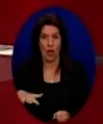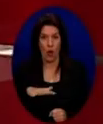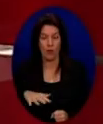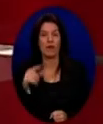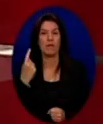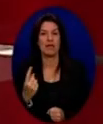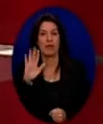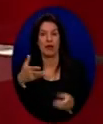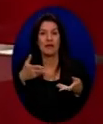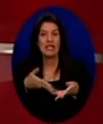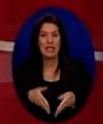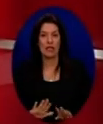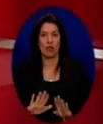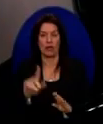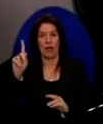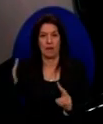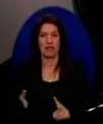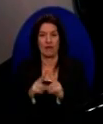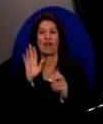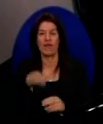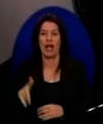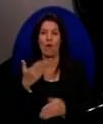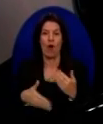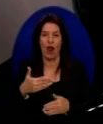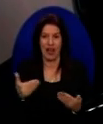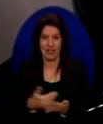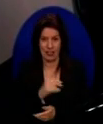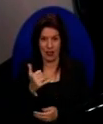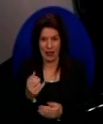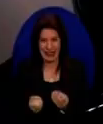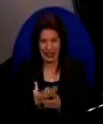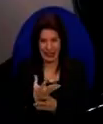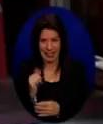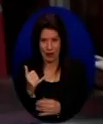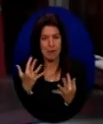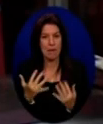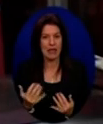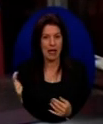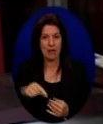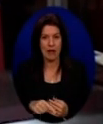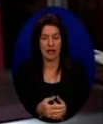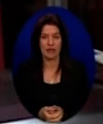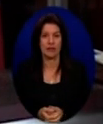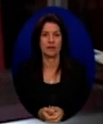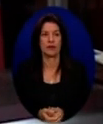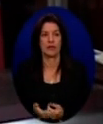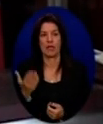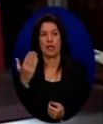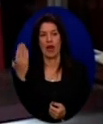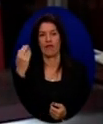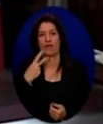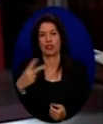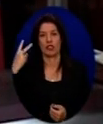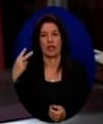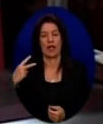ילידת צרפת, עולה חדשה מצרפת, נכון? נכון. טריה מאוד, נכון? מתי? כן, לפני שנתיים עליתי ארצה.